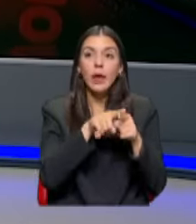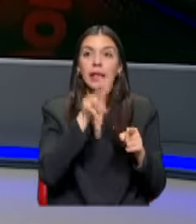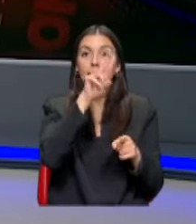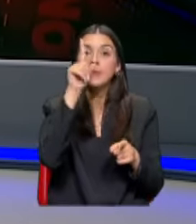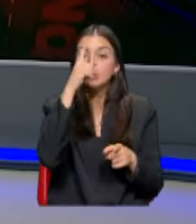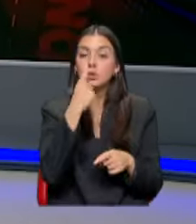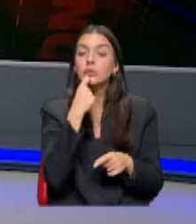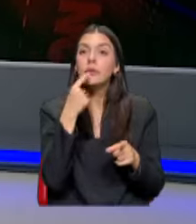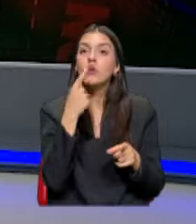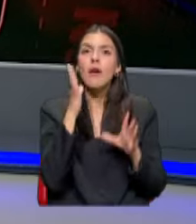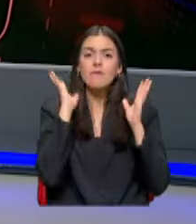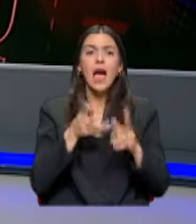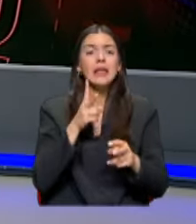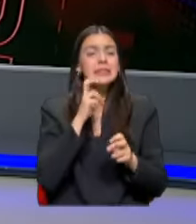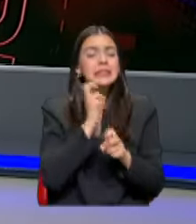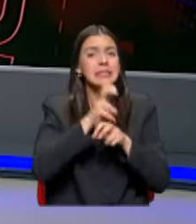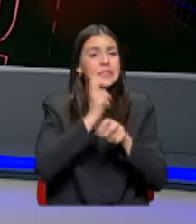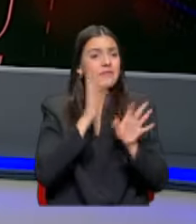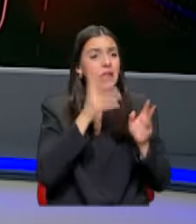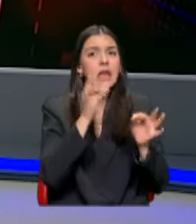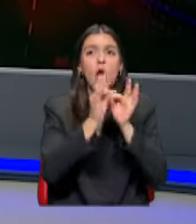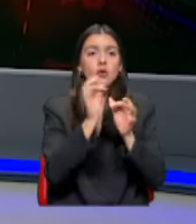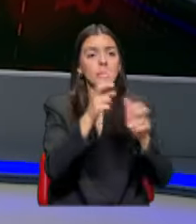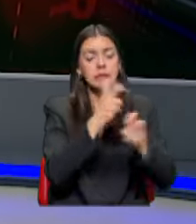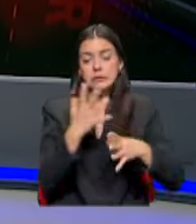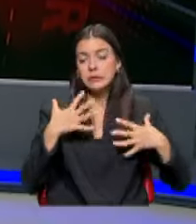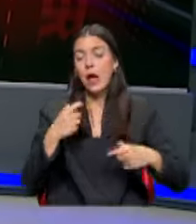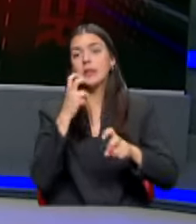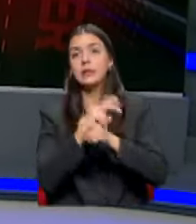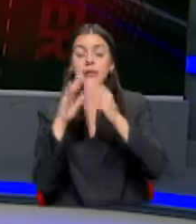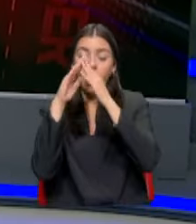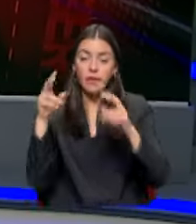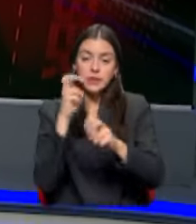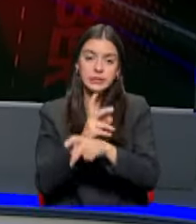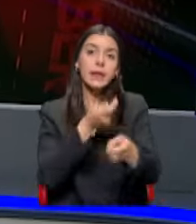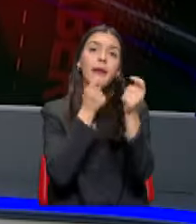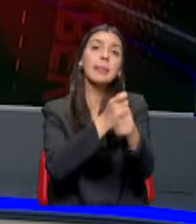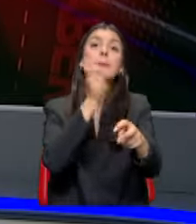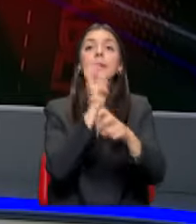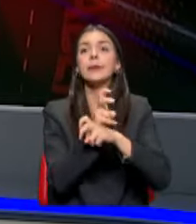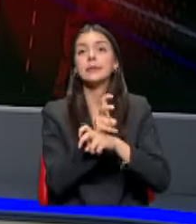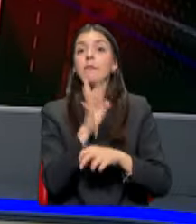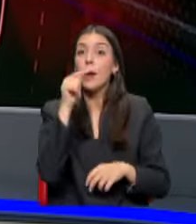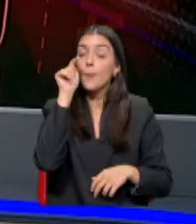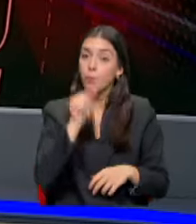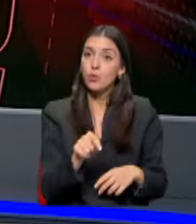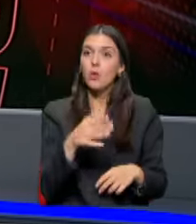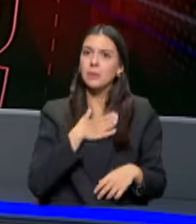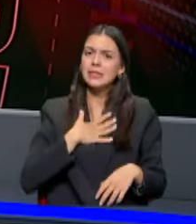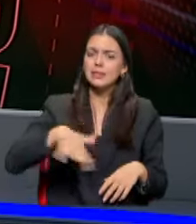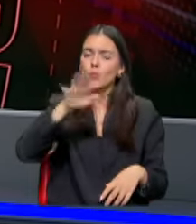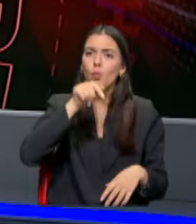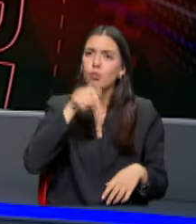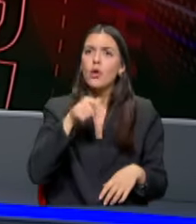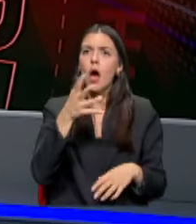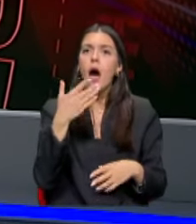21. yüzyıl için. Çoklu krizler yüzyılı. Ekonomik kriz, sağlık krizi, barınma krizi, eğitim krizi. Ve artık biz bunu bu şekilde